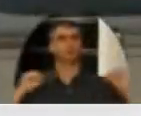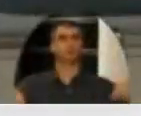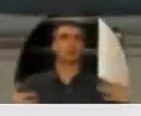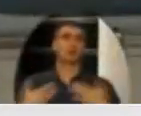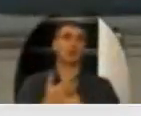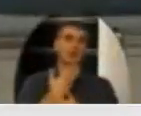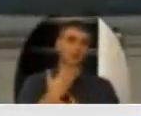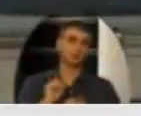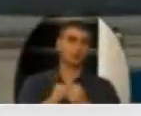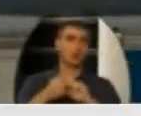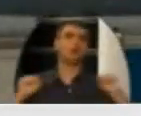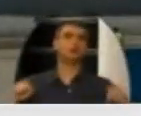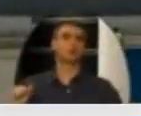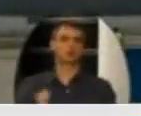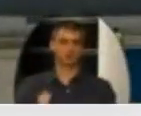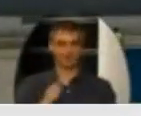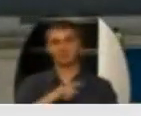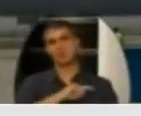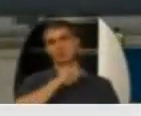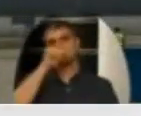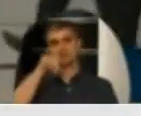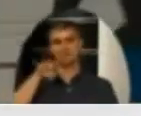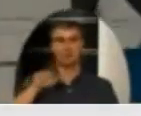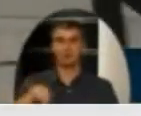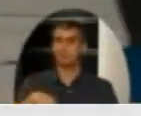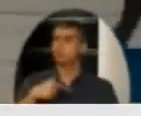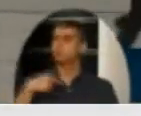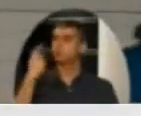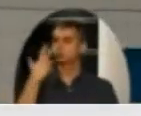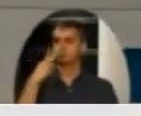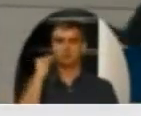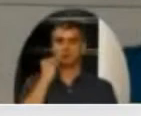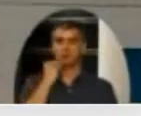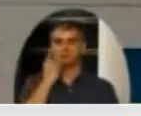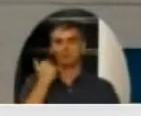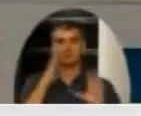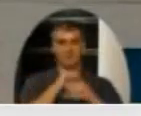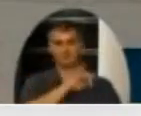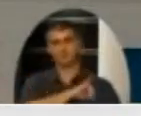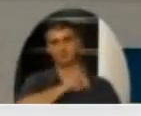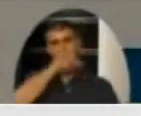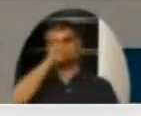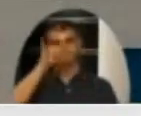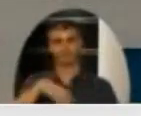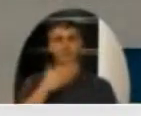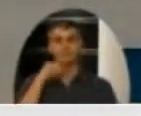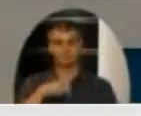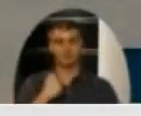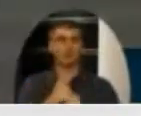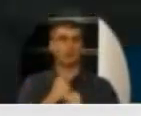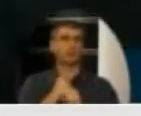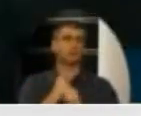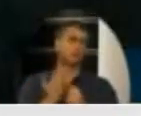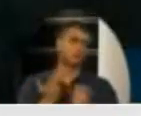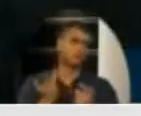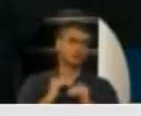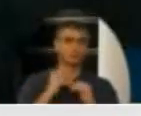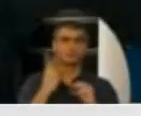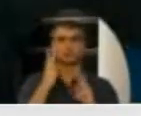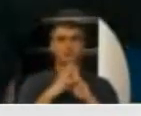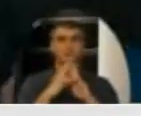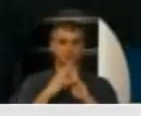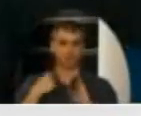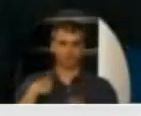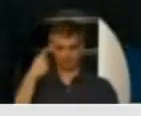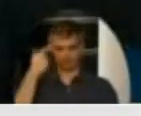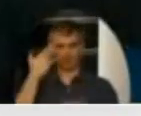או המשטר הצבאי, אבל הוא יגיע גם אלינו. ביום השלישי אחר הצהריים לקראת ערב הוא אמור לנחות כאן בישראל, לנהל לפחות שתי פגישות, ואנחנו